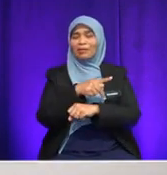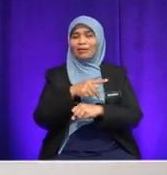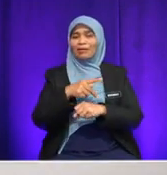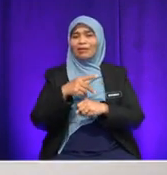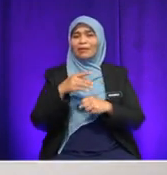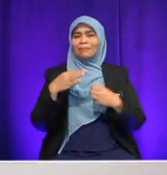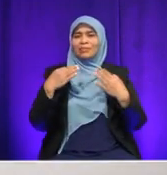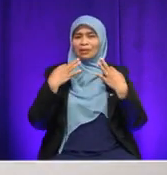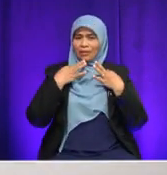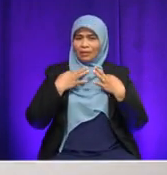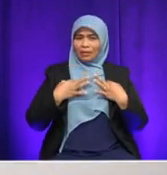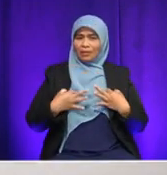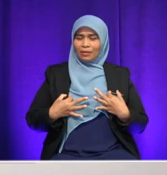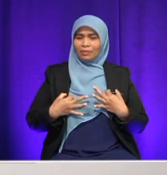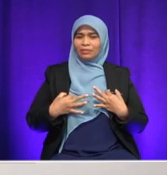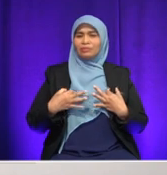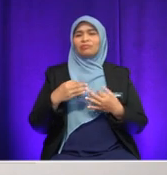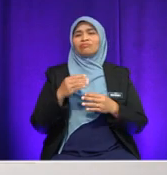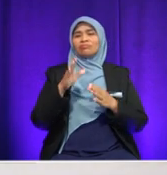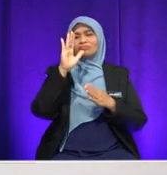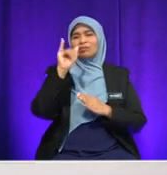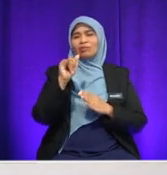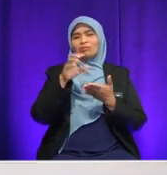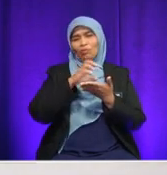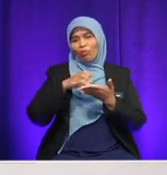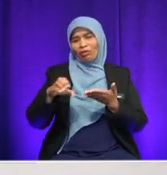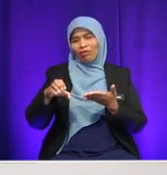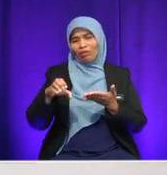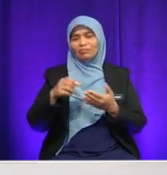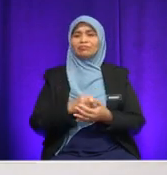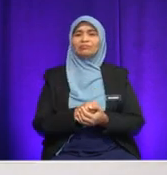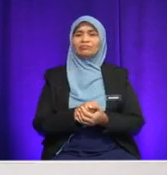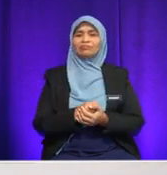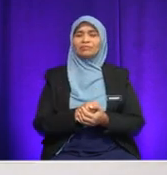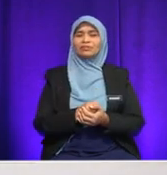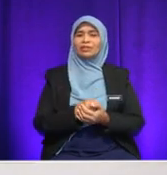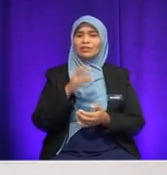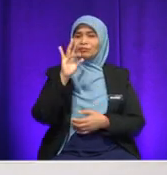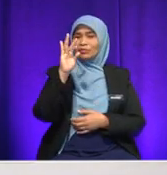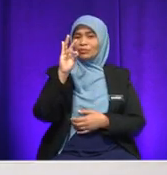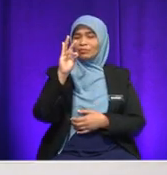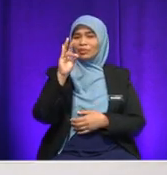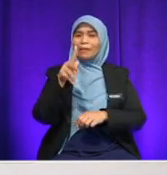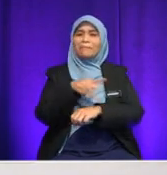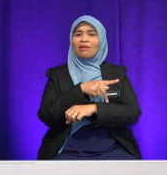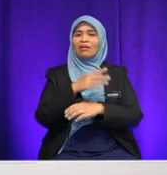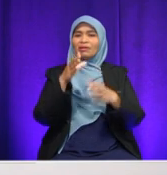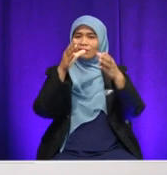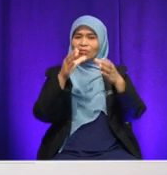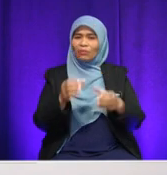robek. Dia pakai singlet yang tak ada tangan tu. Okey. Kan? Dan yang ketujuh, dia memakai seluar yang